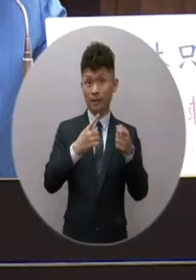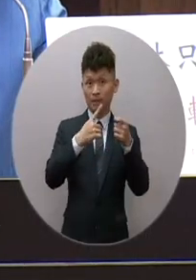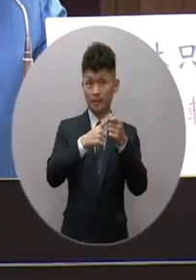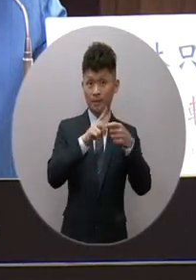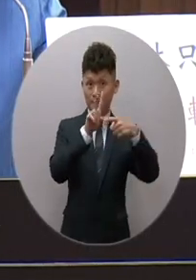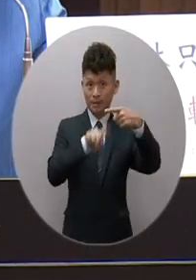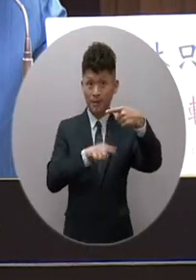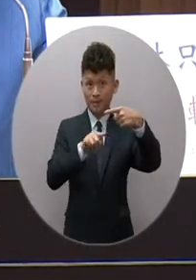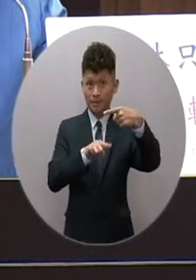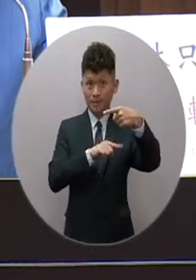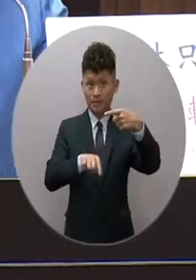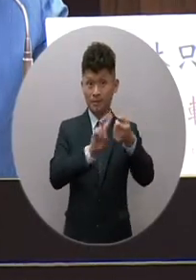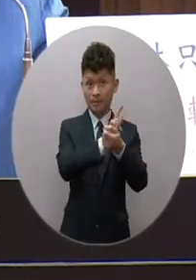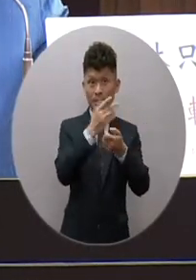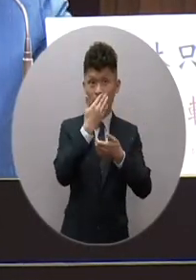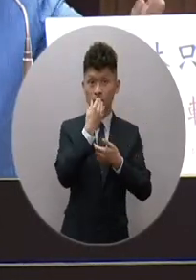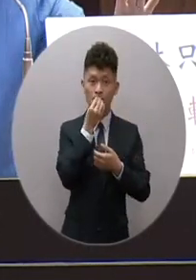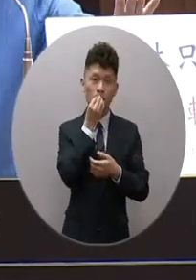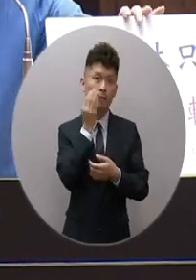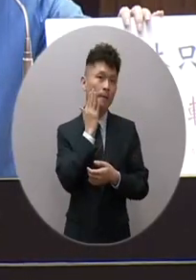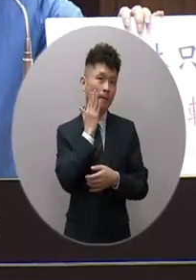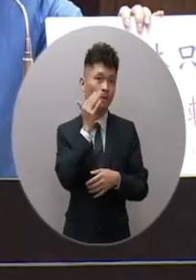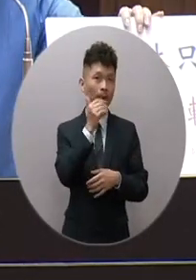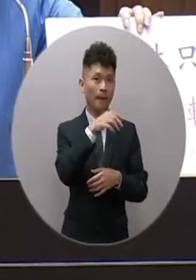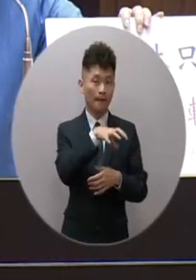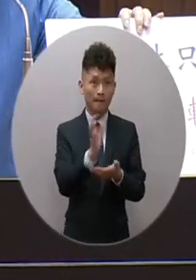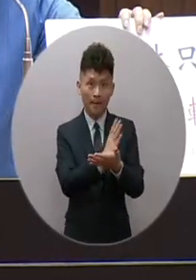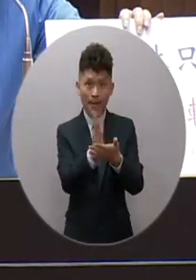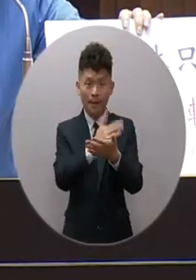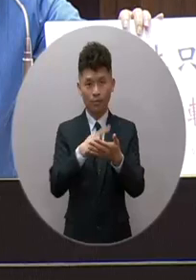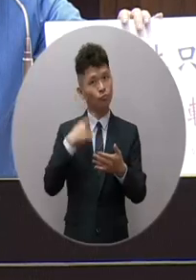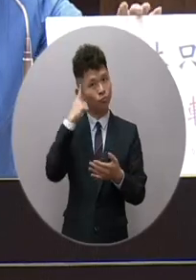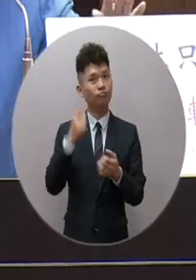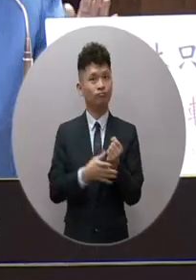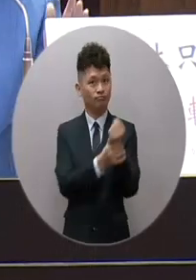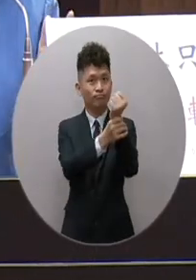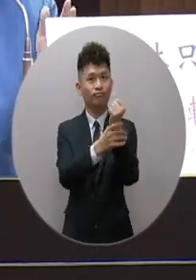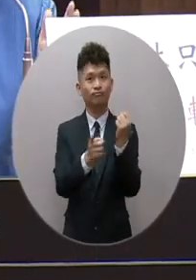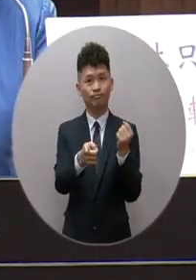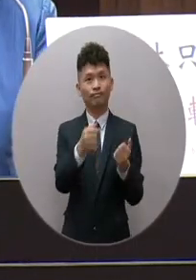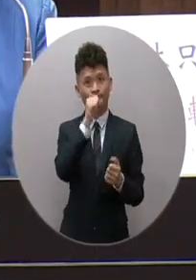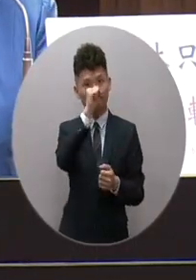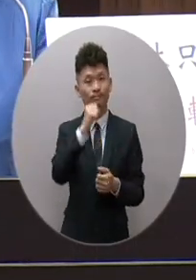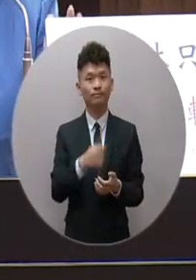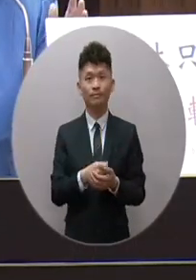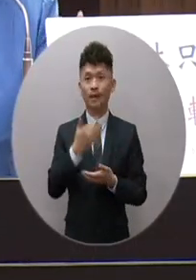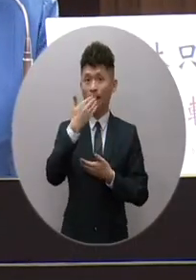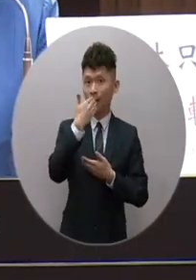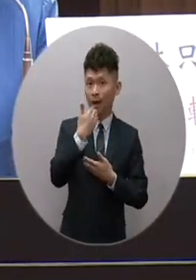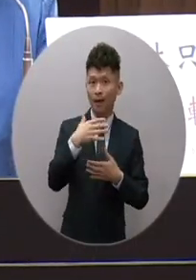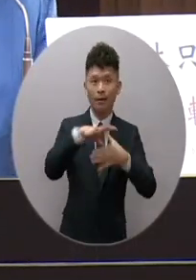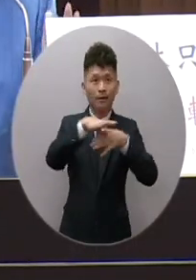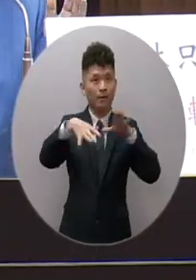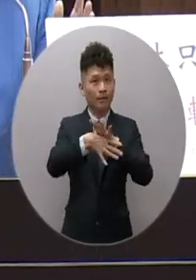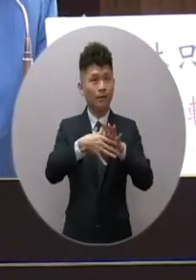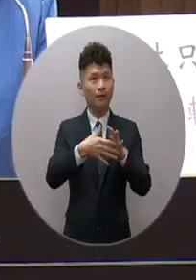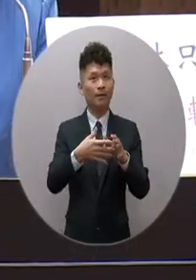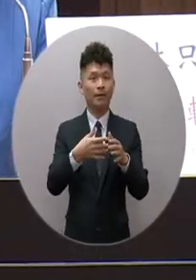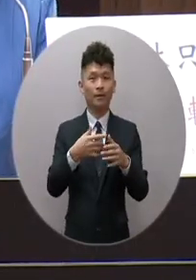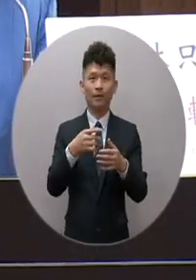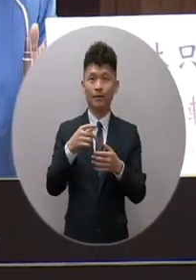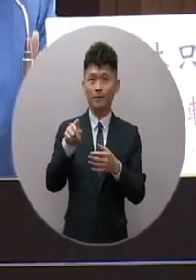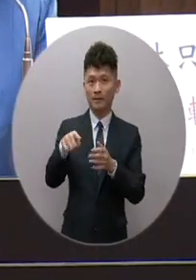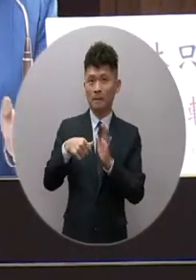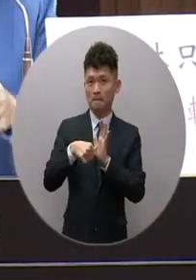的台湾的一个评鉴，那么我觉得是好事，基本上我支持，因为透过餐饮，透过文化，那透过米